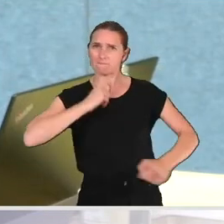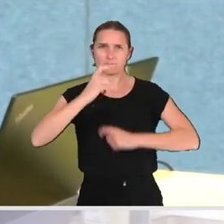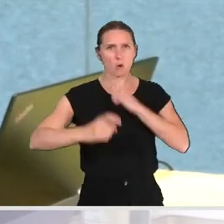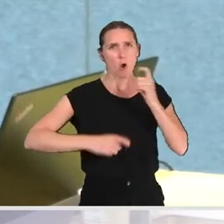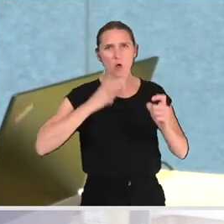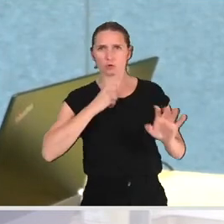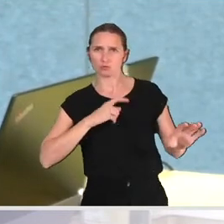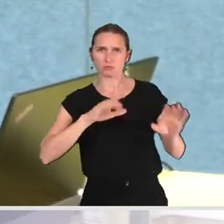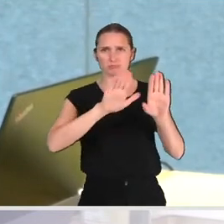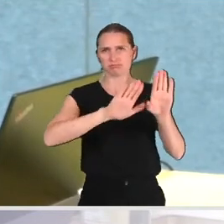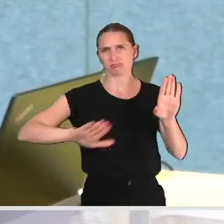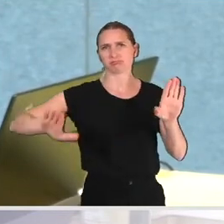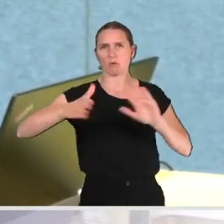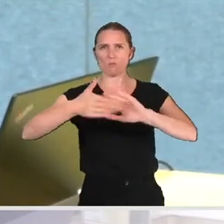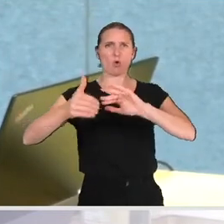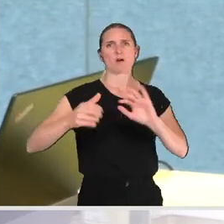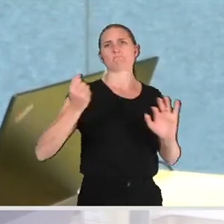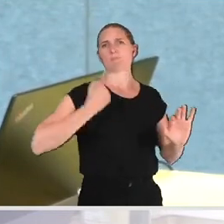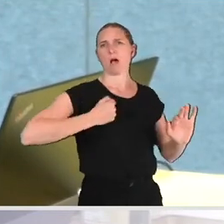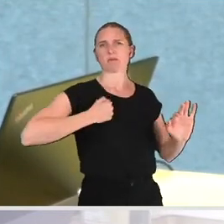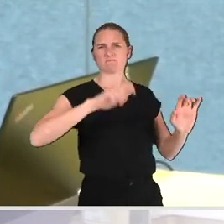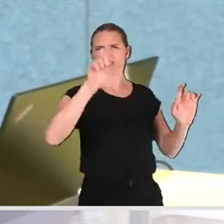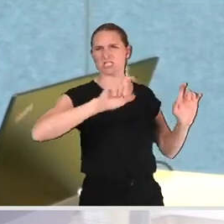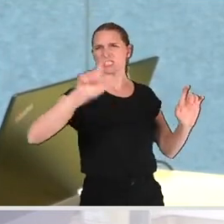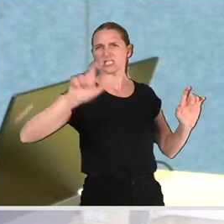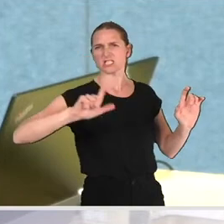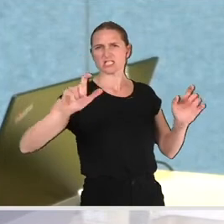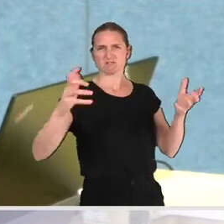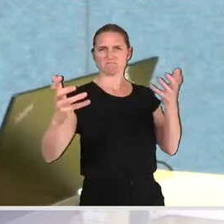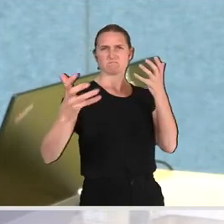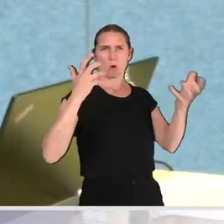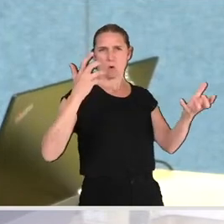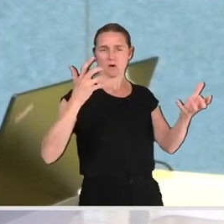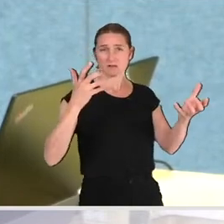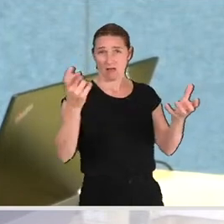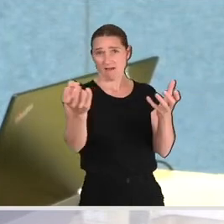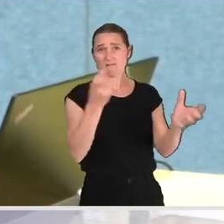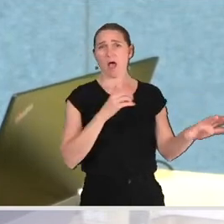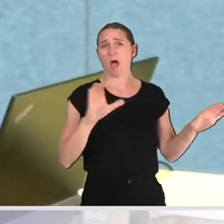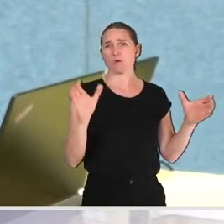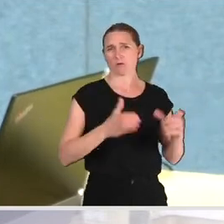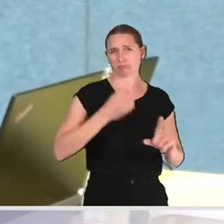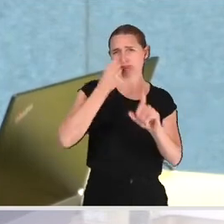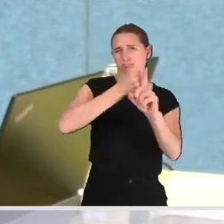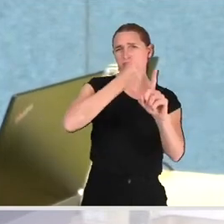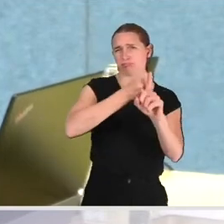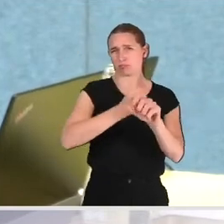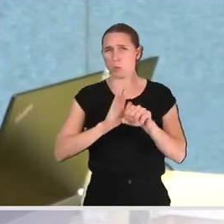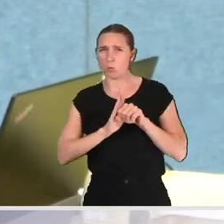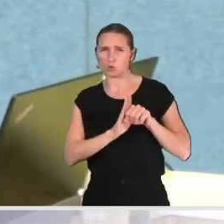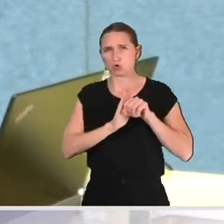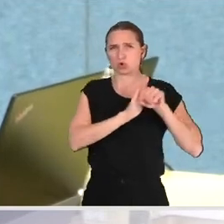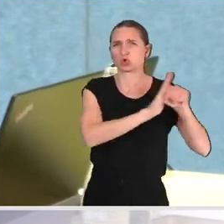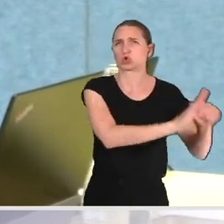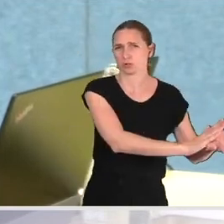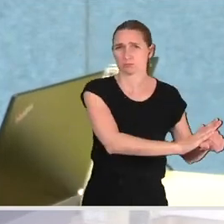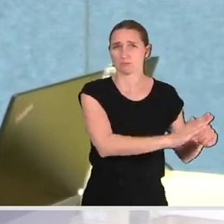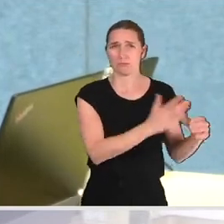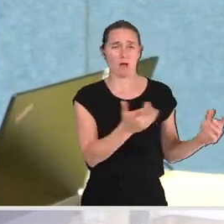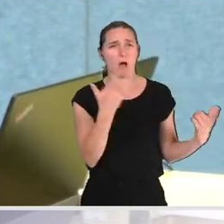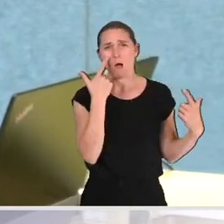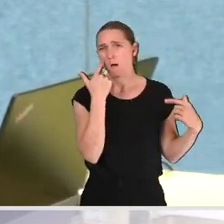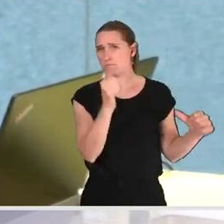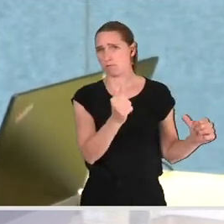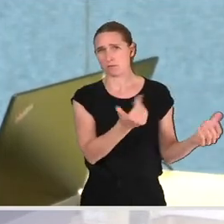dégradations émanant de groupuscules d'ultra-gauche, dont les lieux d'organisation et les liens sont clairement établis.